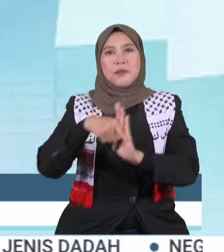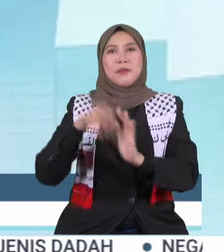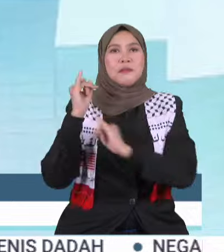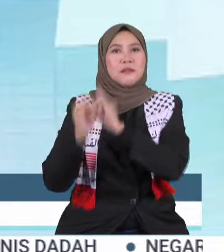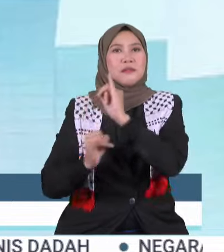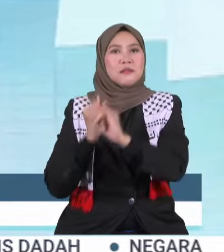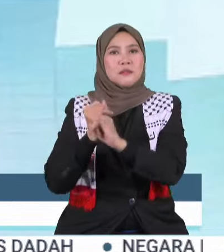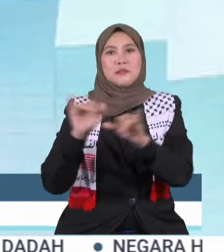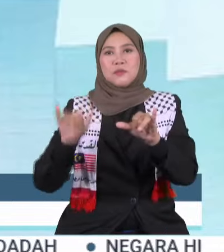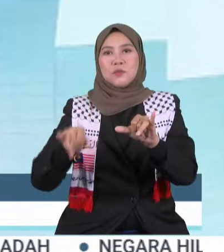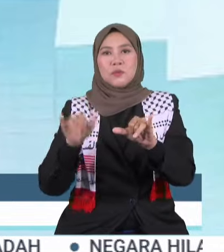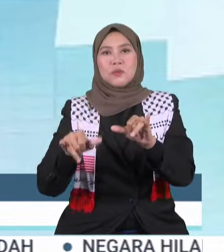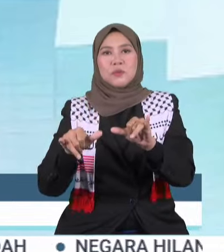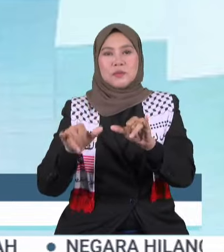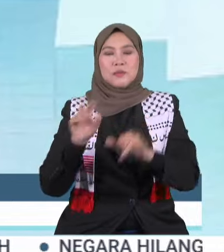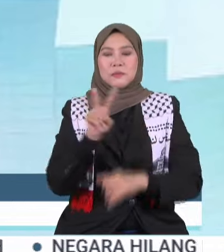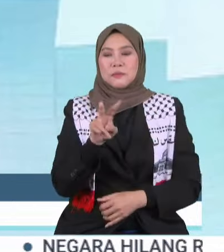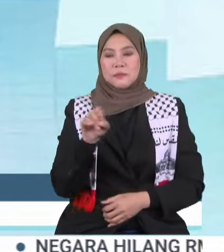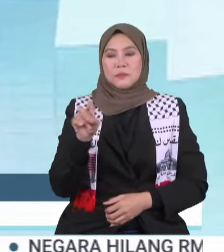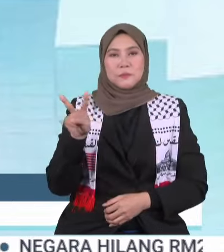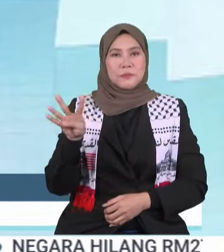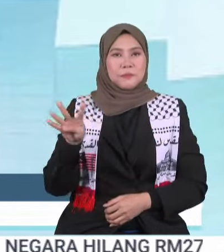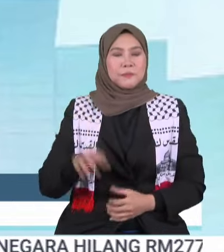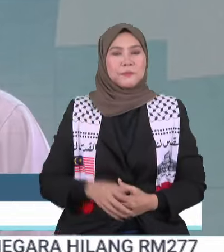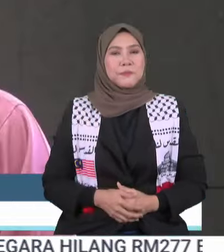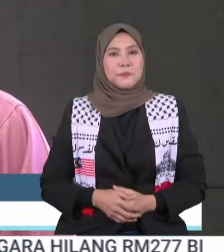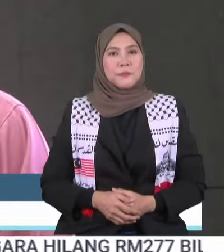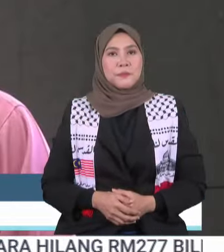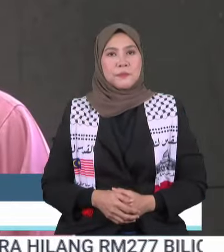dan Kejuruteraan Regeneron 2024.